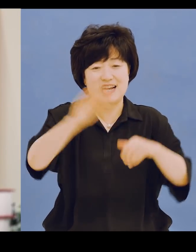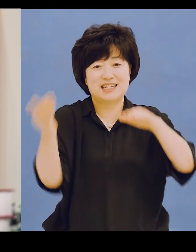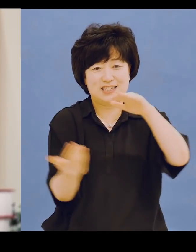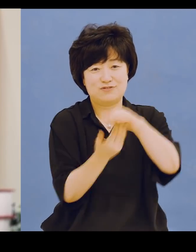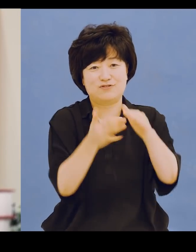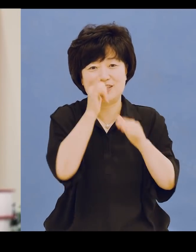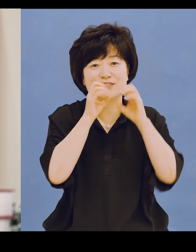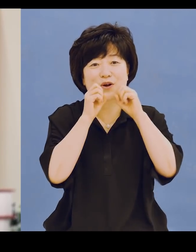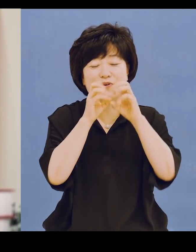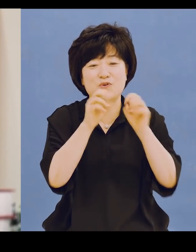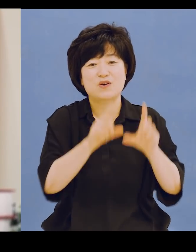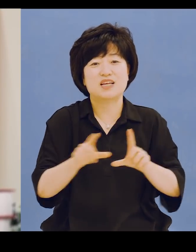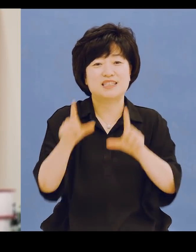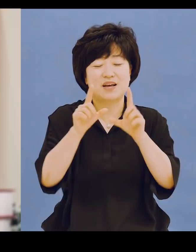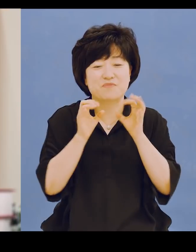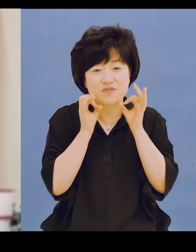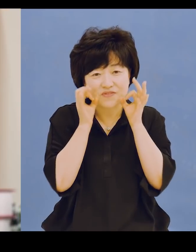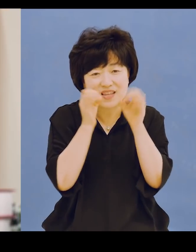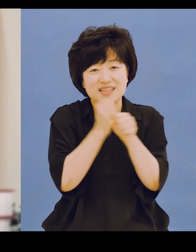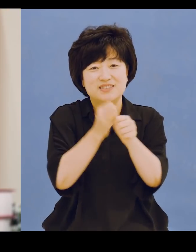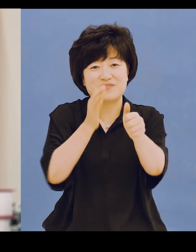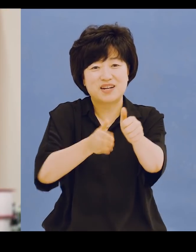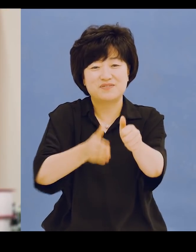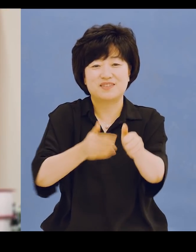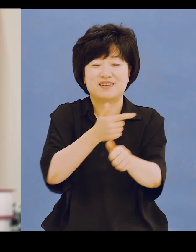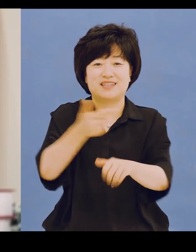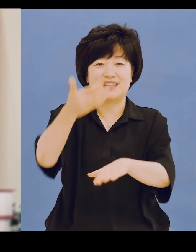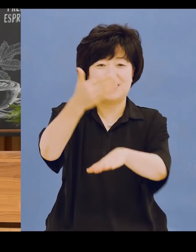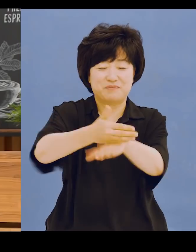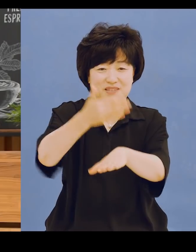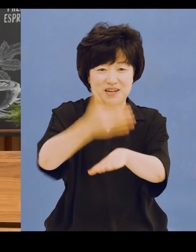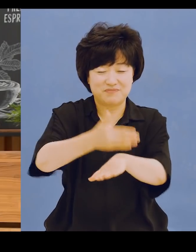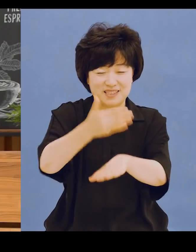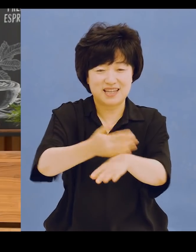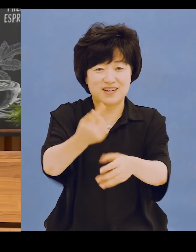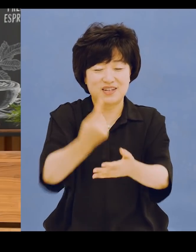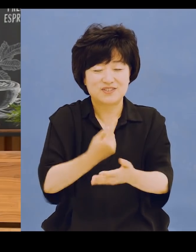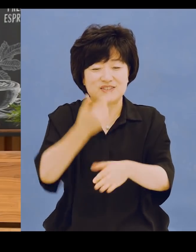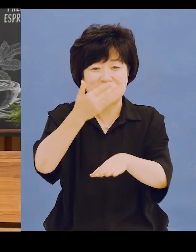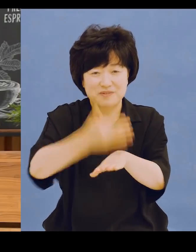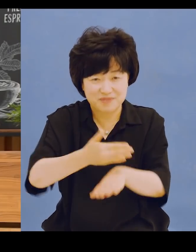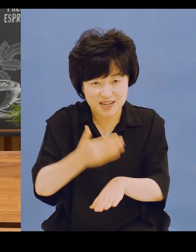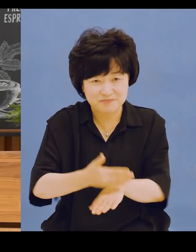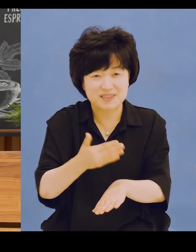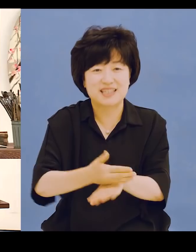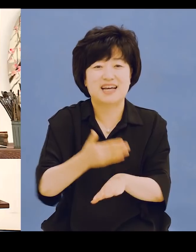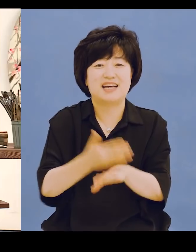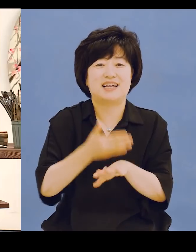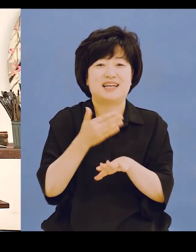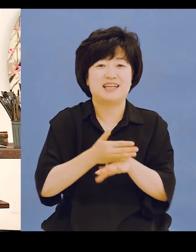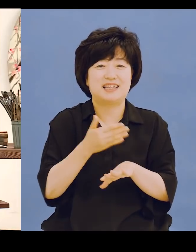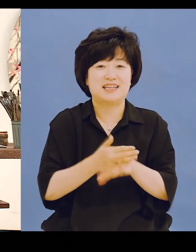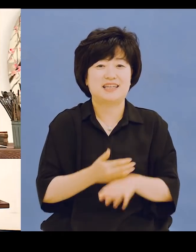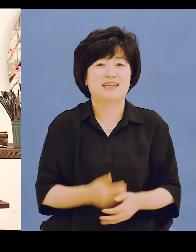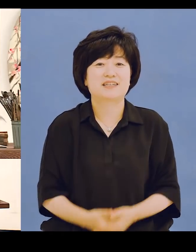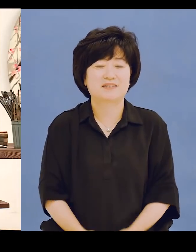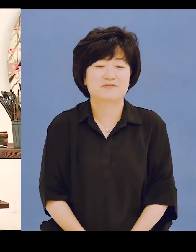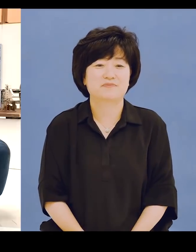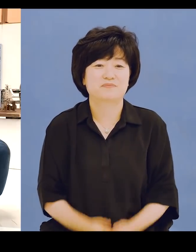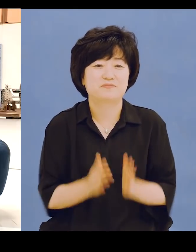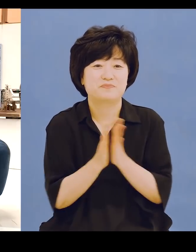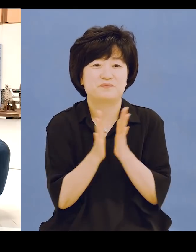그 선교의 삶 저희도 네. 열심히 응원하고 기도하도록 하겠습니다. 대단히 감사합니다. 네, 오늘 자리해 주셔서 고맙습니다. 네, 네, 고맙습니다. 감사합니다. 네,